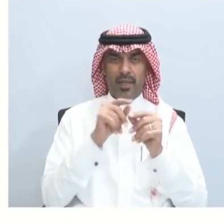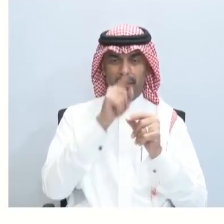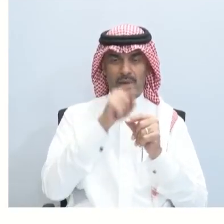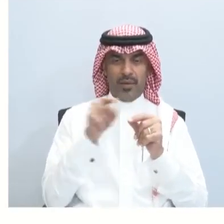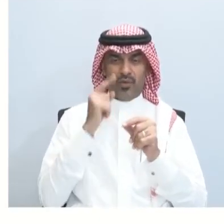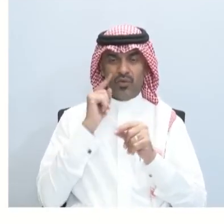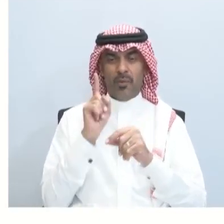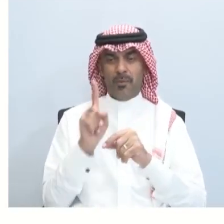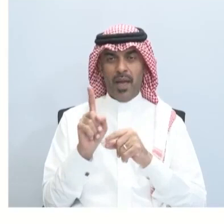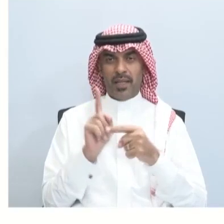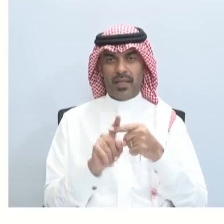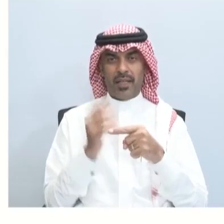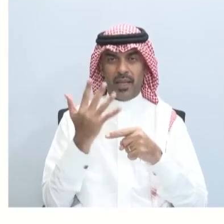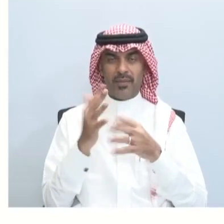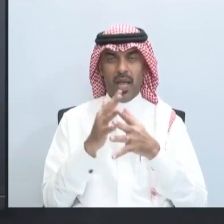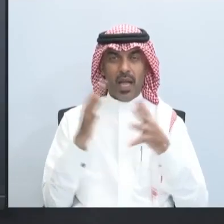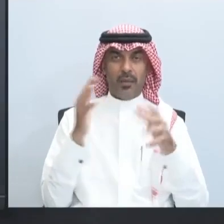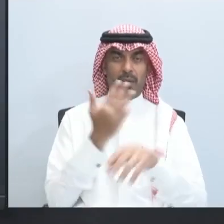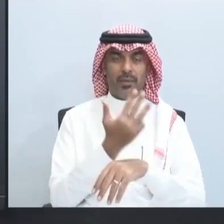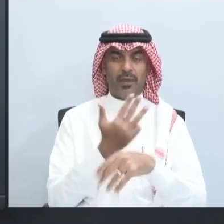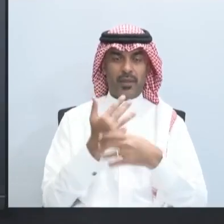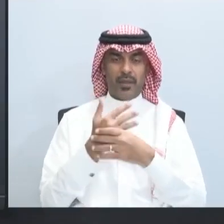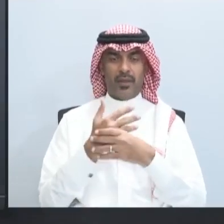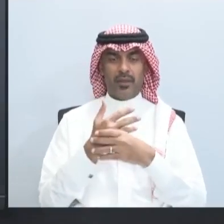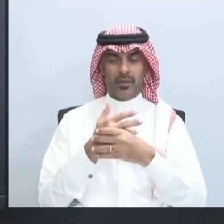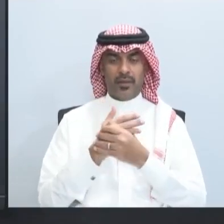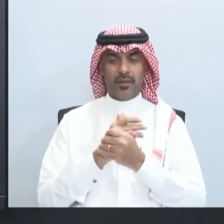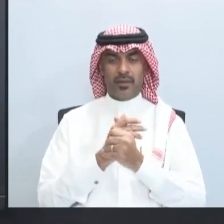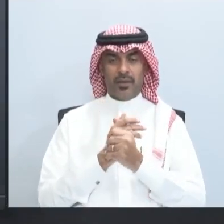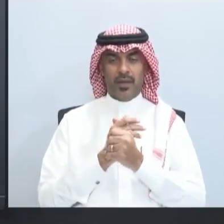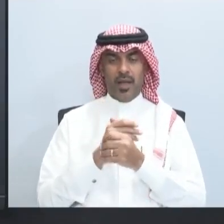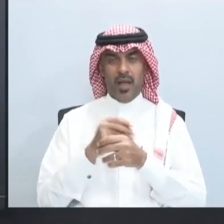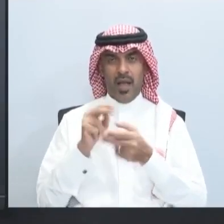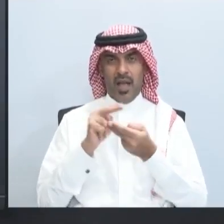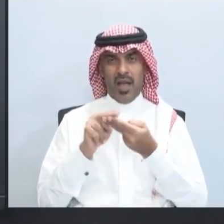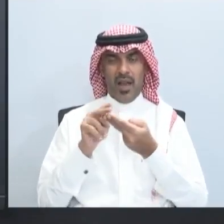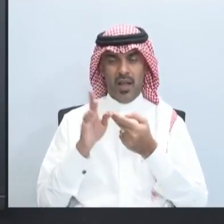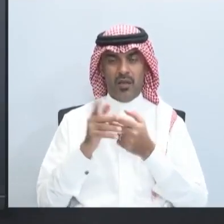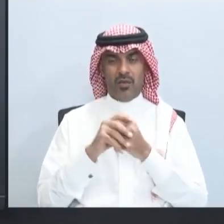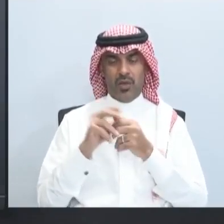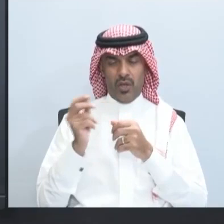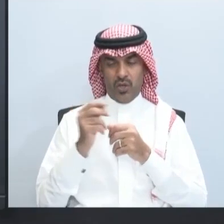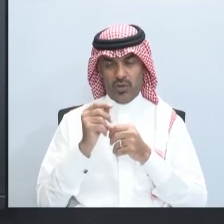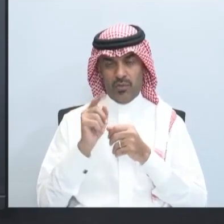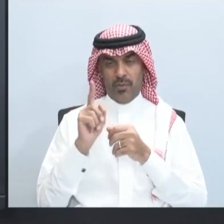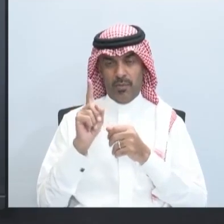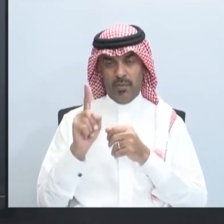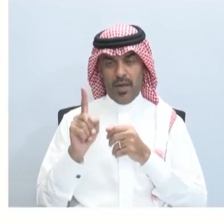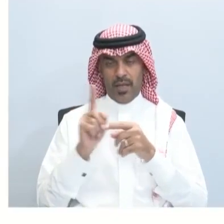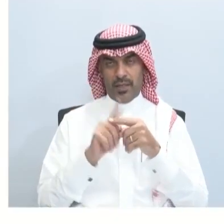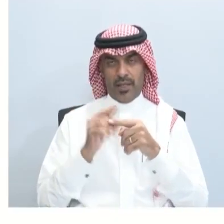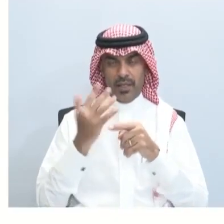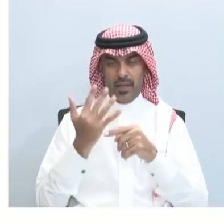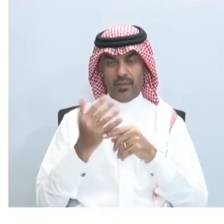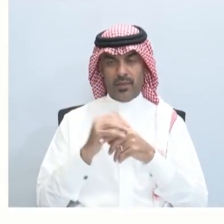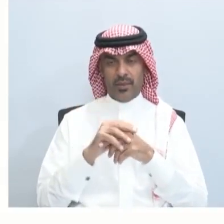باء زائد خمسه اكبر من تسعه لحل هذه المتباينه نكتب المتباينه اولا نحن